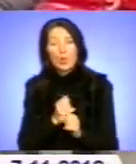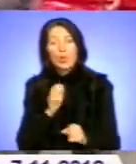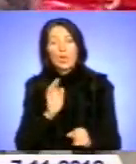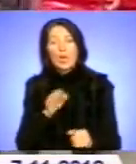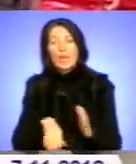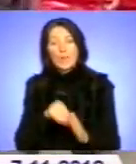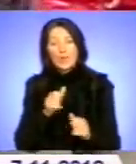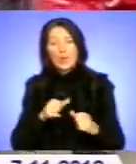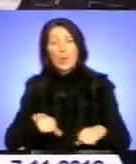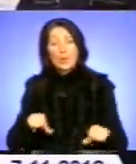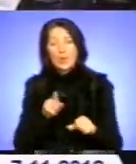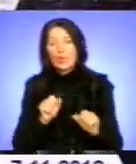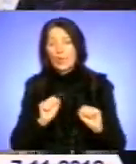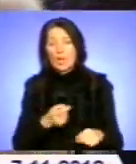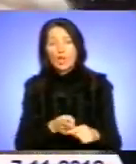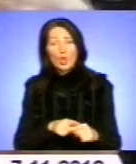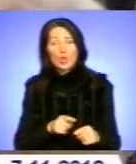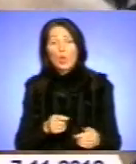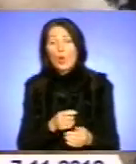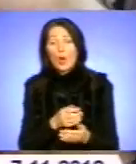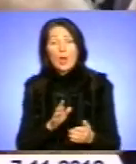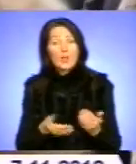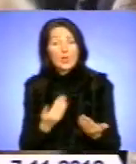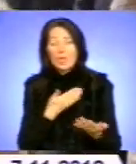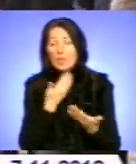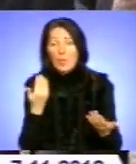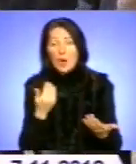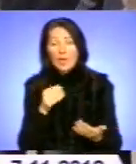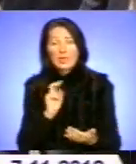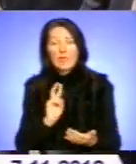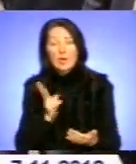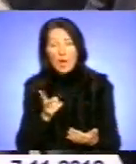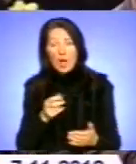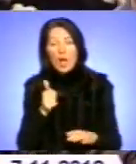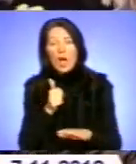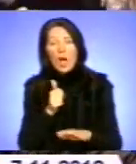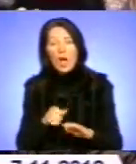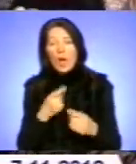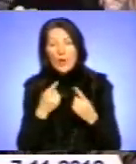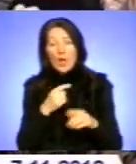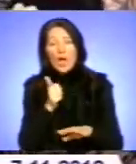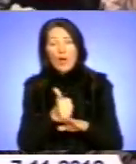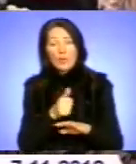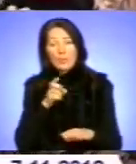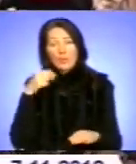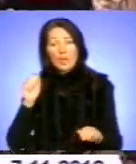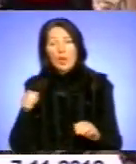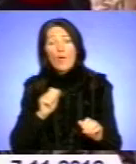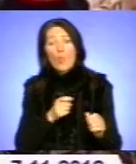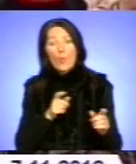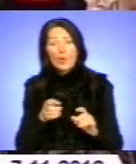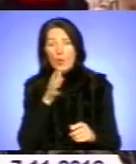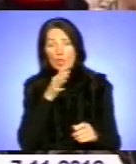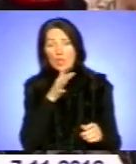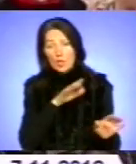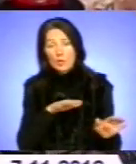то влада до цього жодного відношення не має. Мітинги біля Центрвиборчкому главу уряду обурюють. Каже, час гучних лозунгів минув і треба сідати за